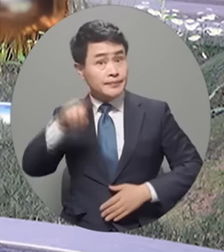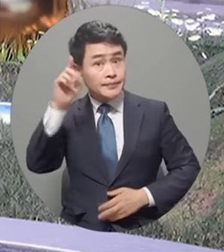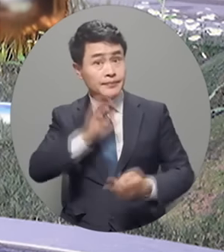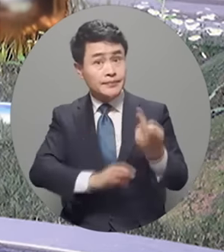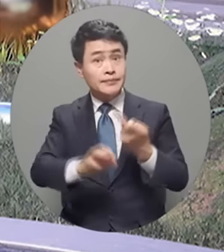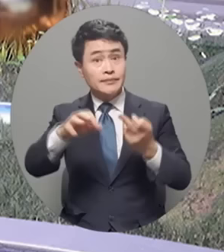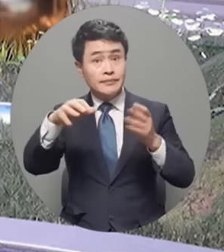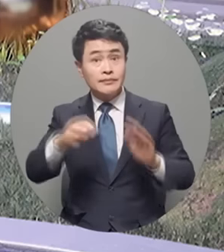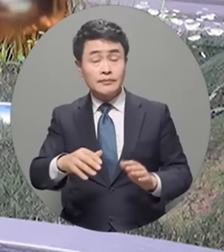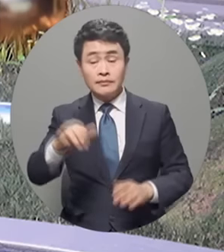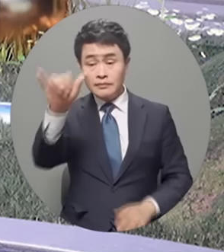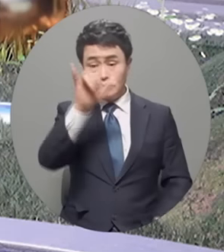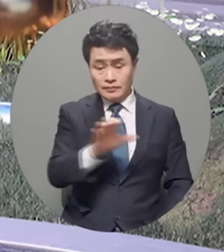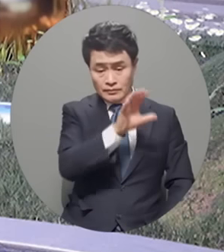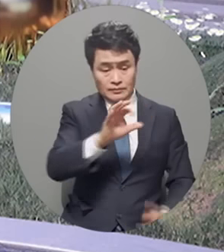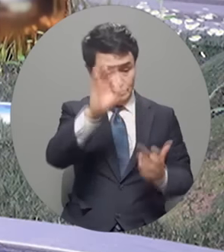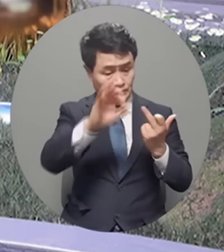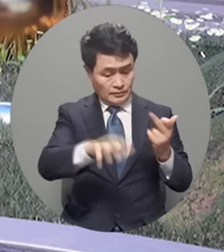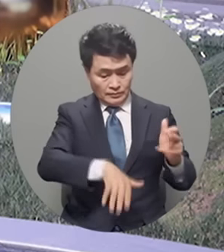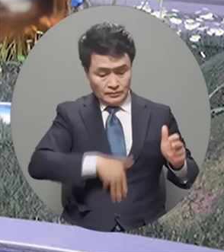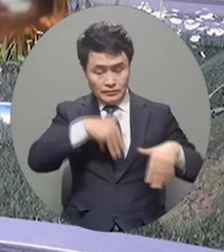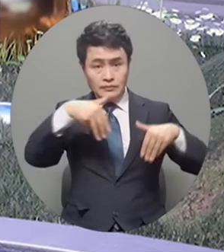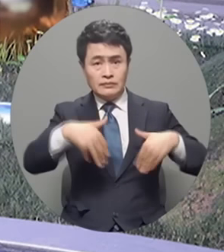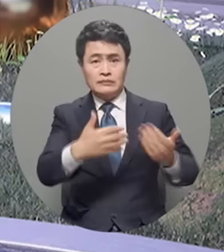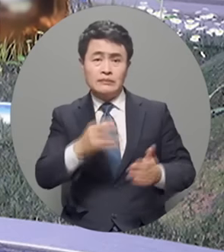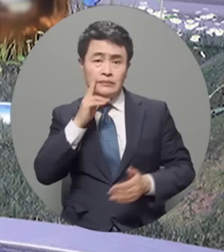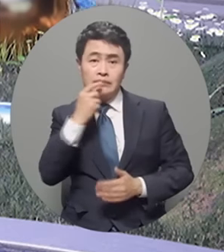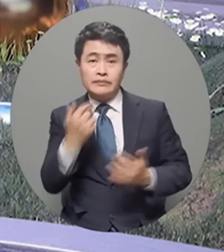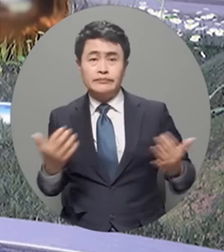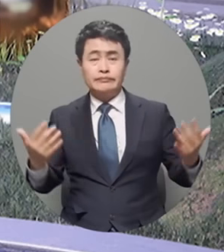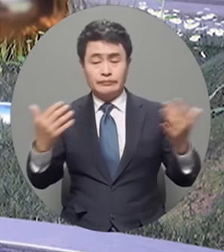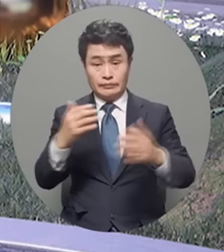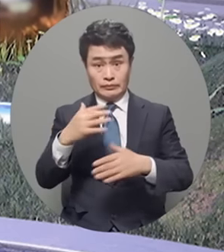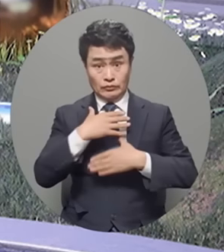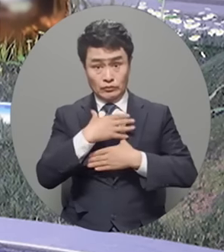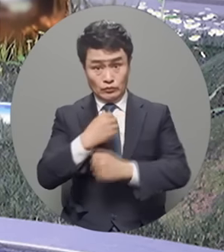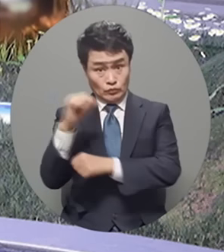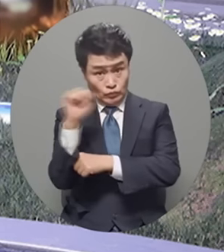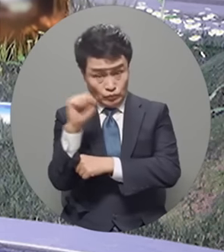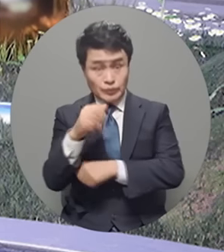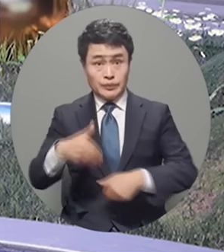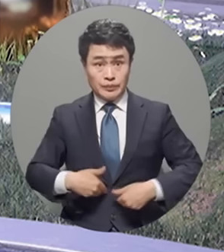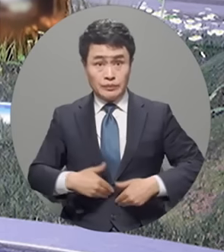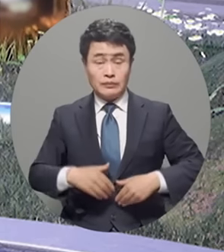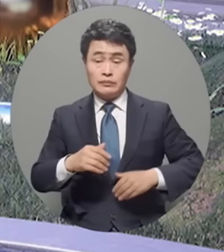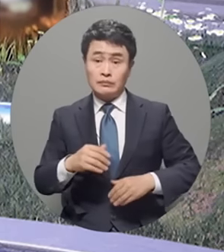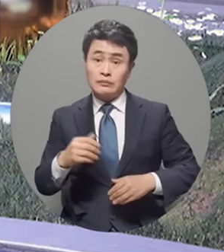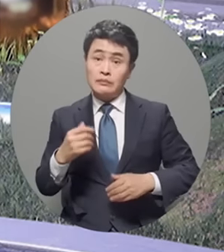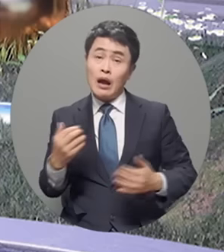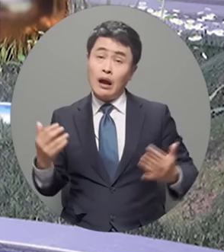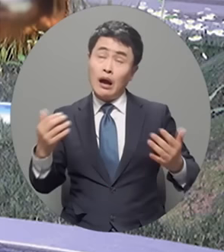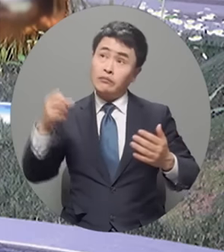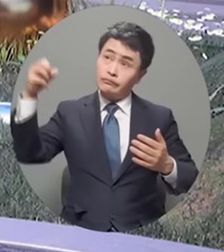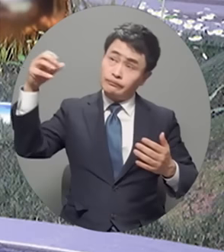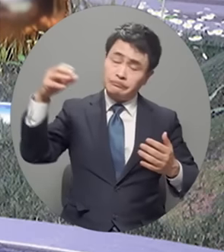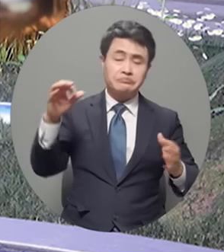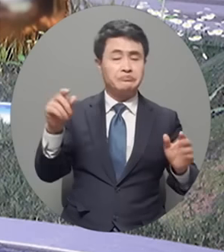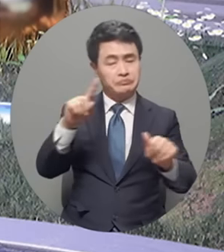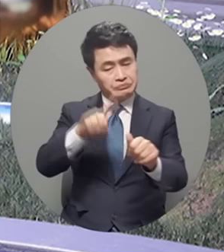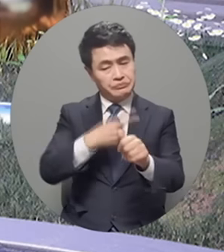오전까지 중부 서해안과 남부지방에는 짙은 안개가 끼는 곳이 있어 안전운전 하셔야겠습니다. 안개는 낮 동안 볕이 내리쬐면서